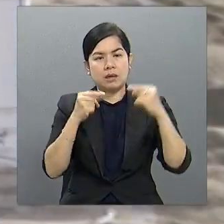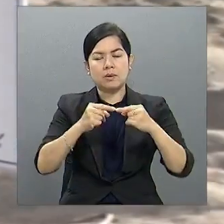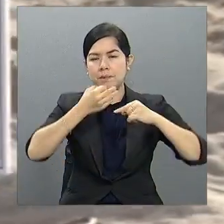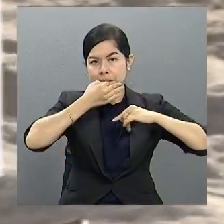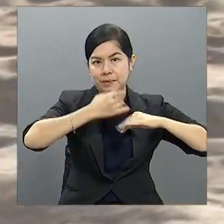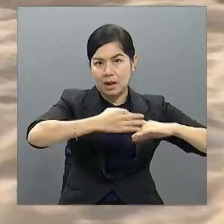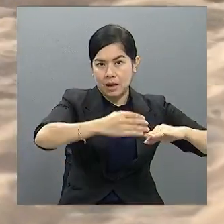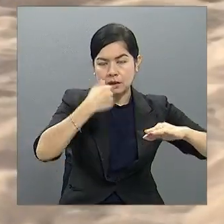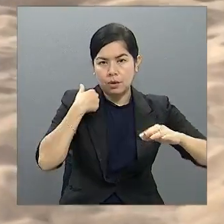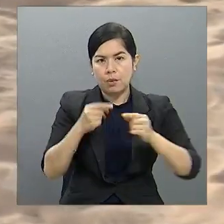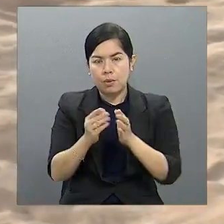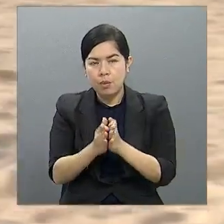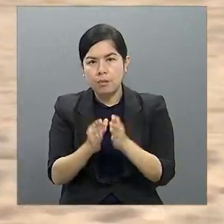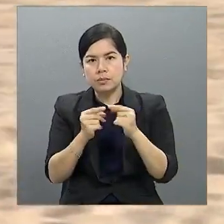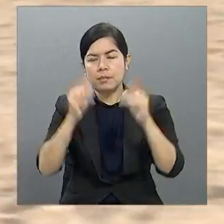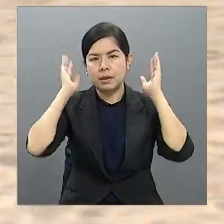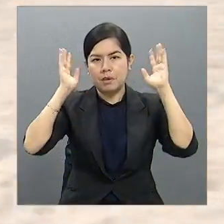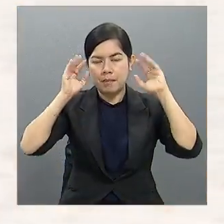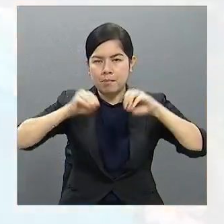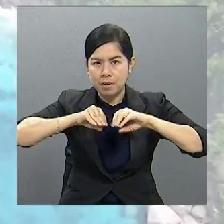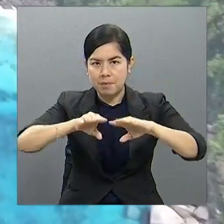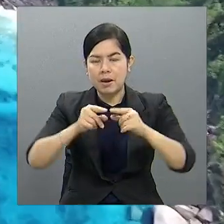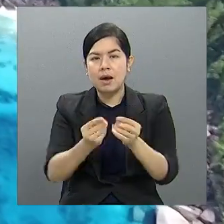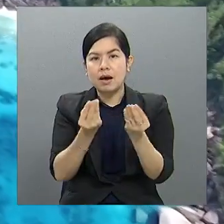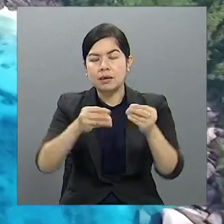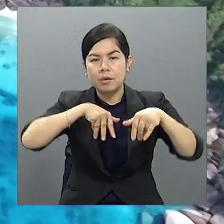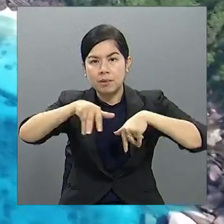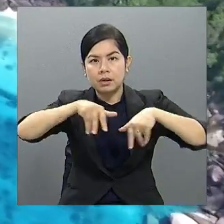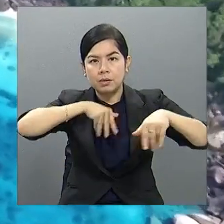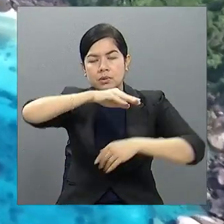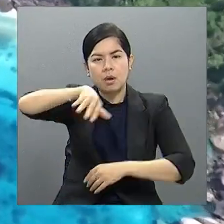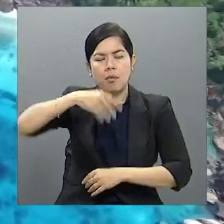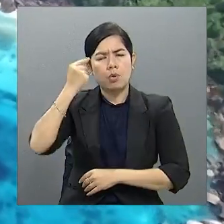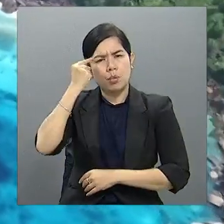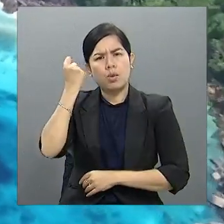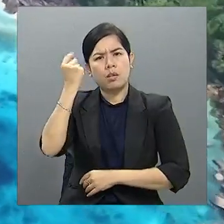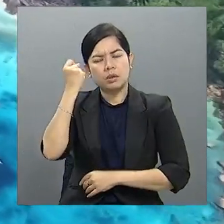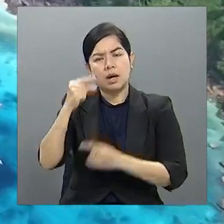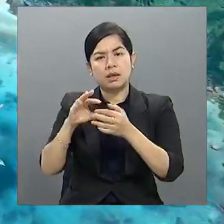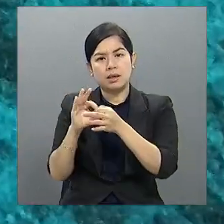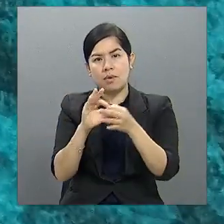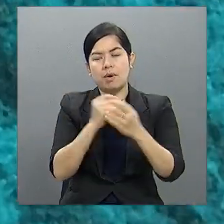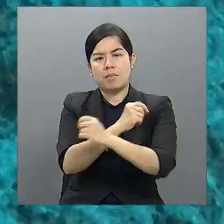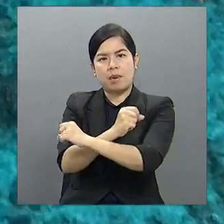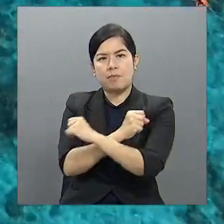กการมีส่วนร่วมในการอนุรักษ์สิ่งมีชีวิตและทรัพยากรทางทะเลและชายฝั่งอย่างยั่งยืน